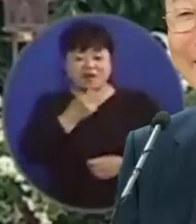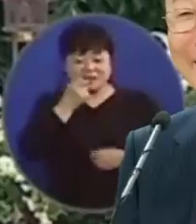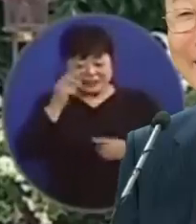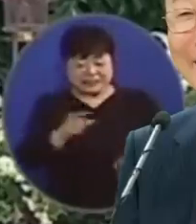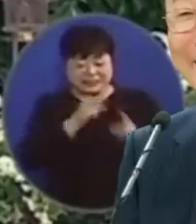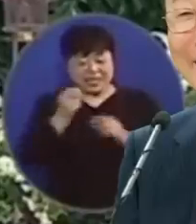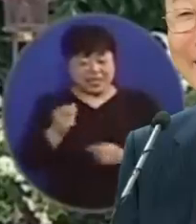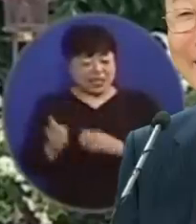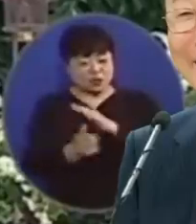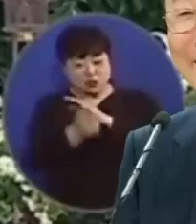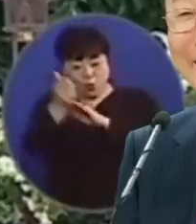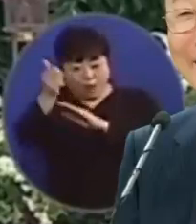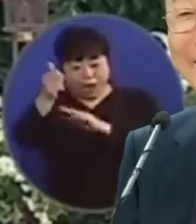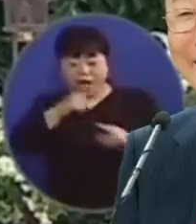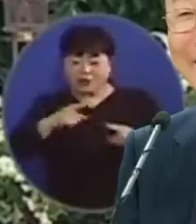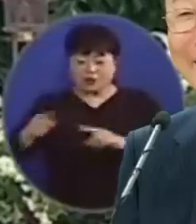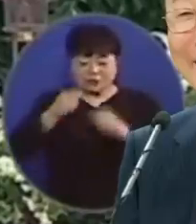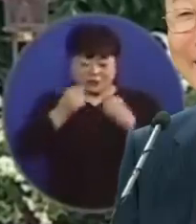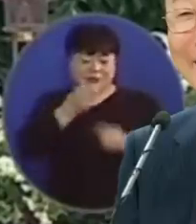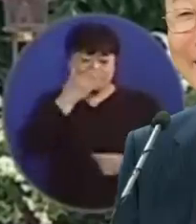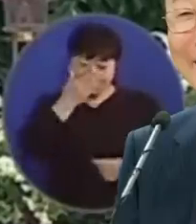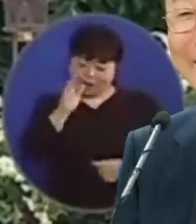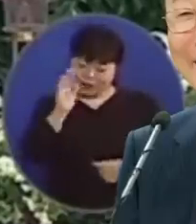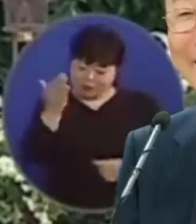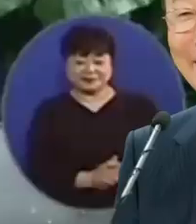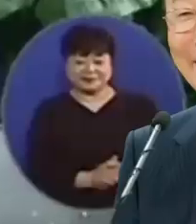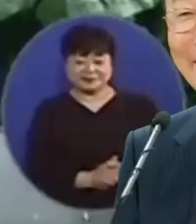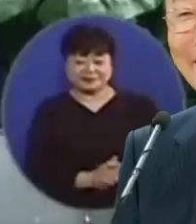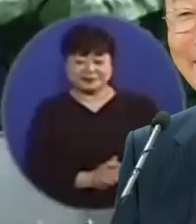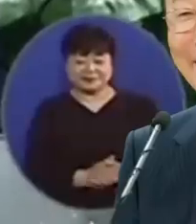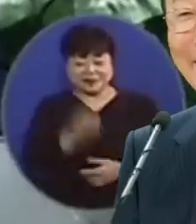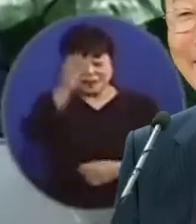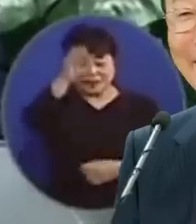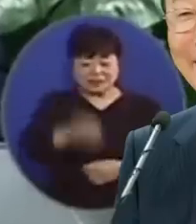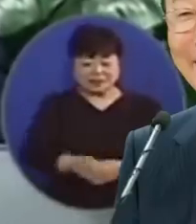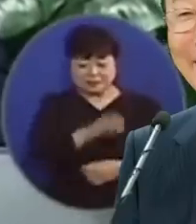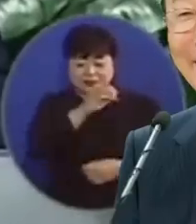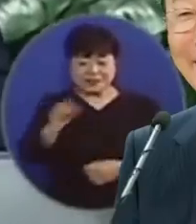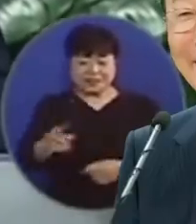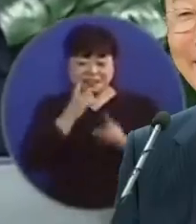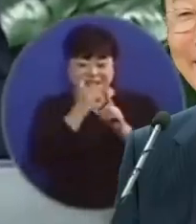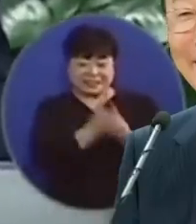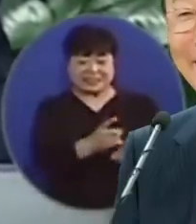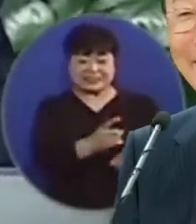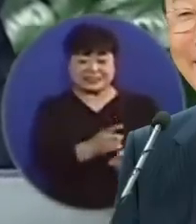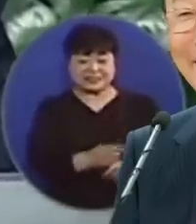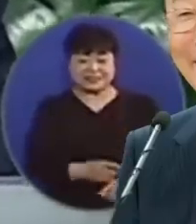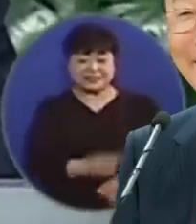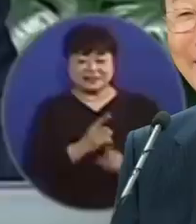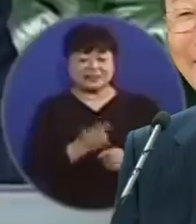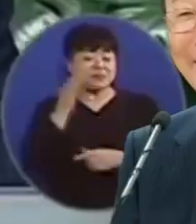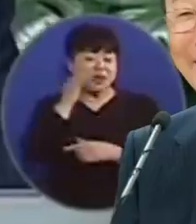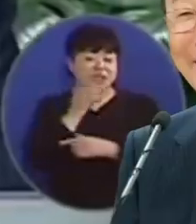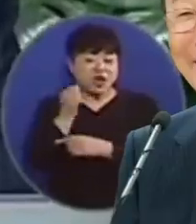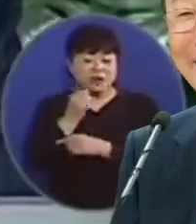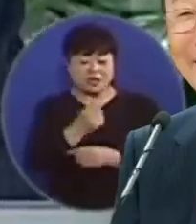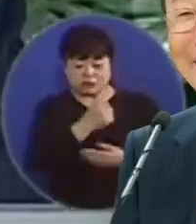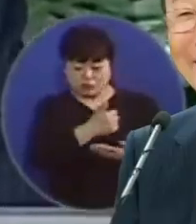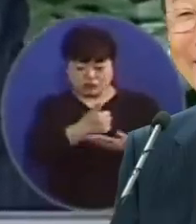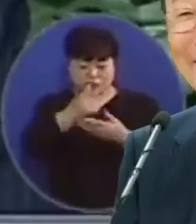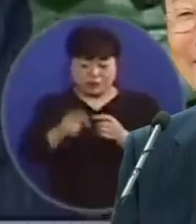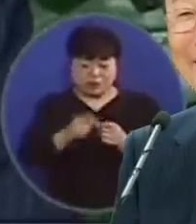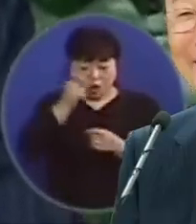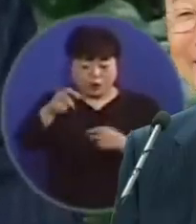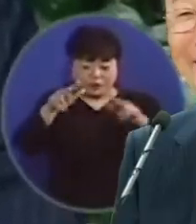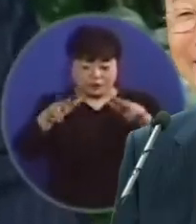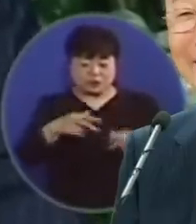소망을 누리면서 살 수 있게 되는 것입니다. 십자에서 이기신 승리의 열매를 가지고 주님은 영원히